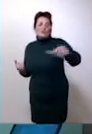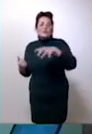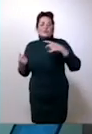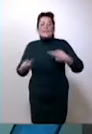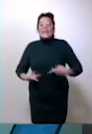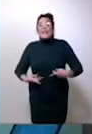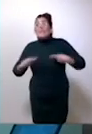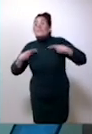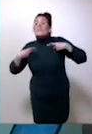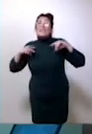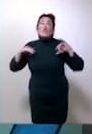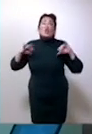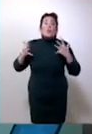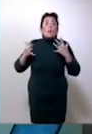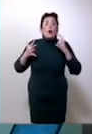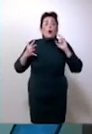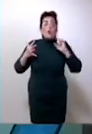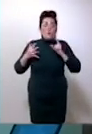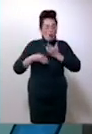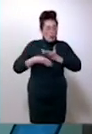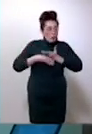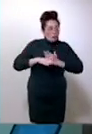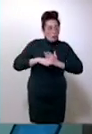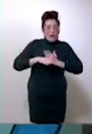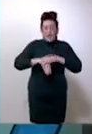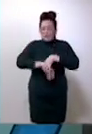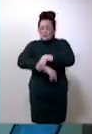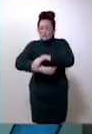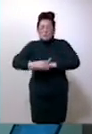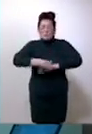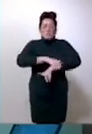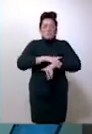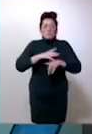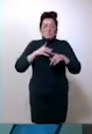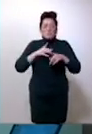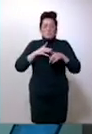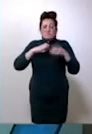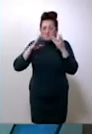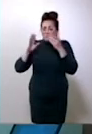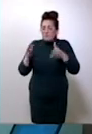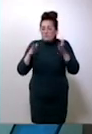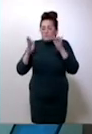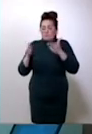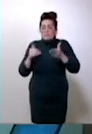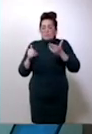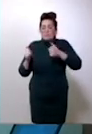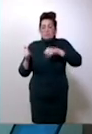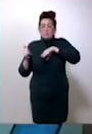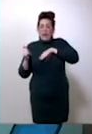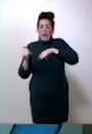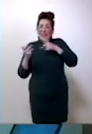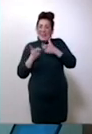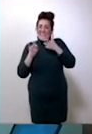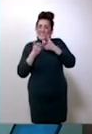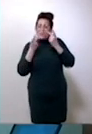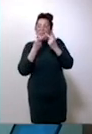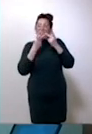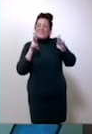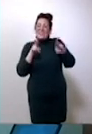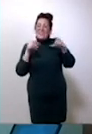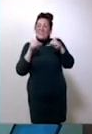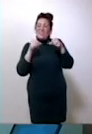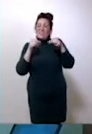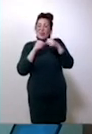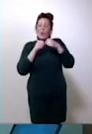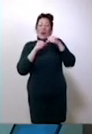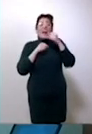est féconde et capable de se reproduire. Alors comment envisager une ville qui infertilise ses sols, qui les bétonise?